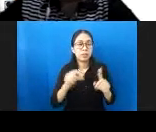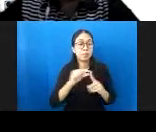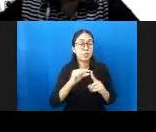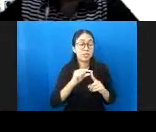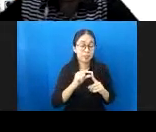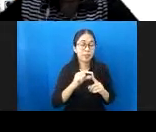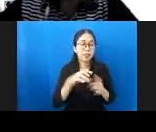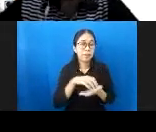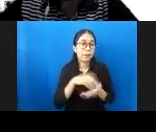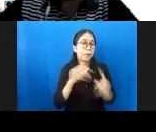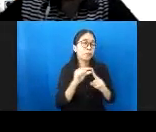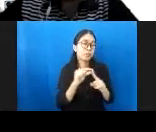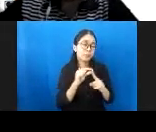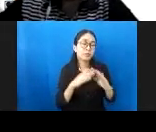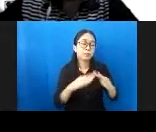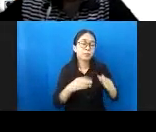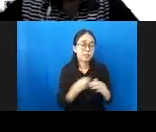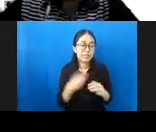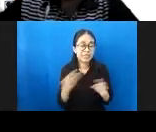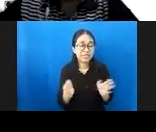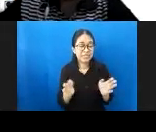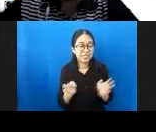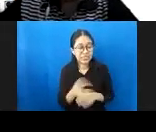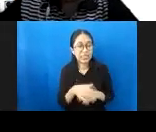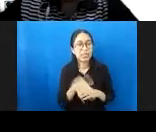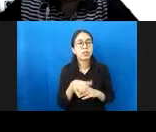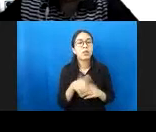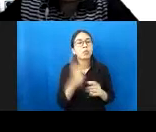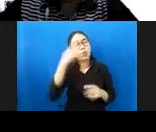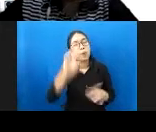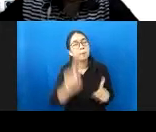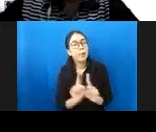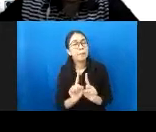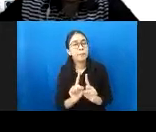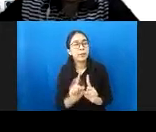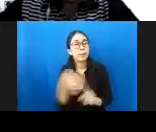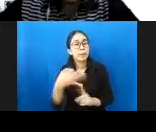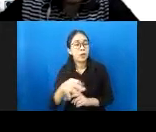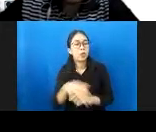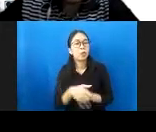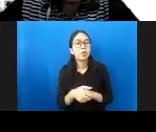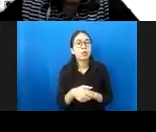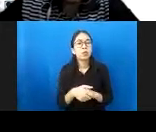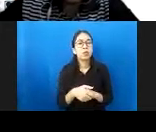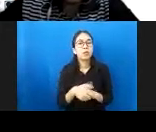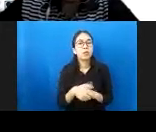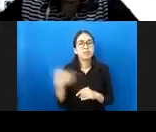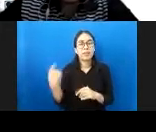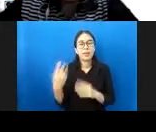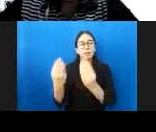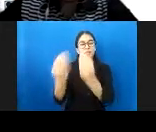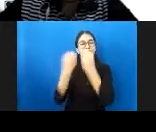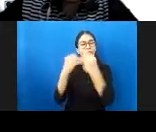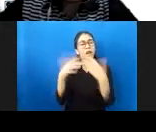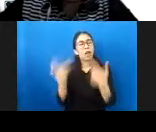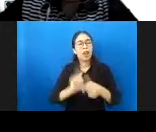sebagai pendamping baru gitu ya di Puskesmas untuk kalakarya MTBS. Kemudian juga kami diajari tentang latihan